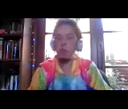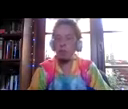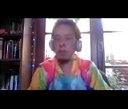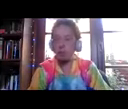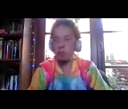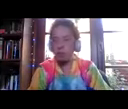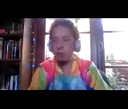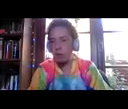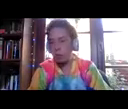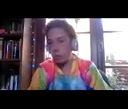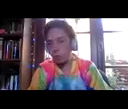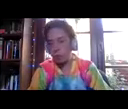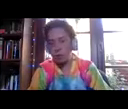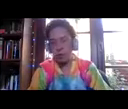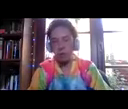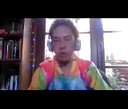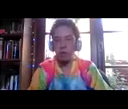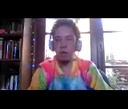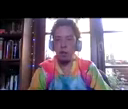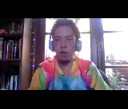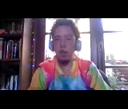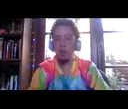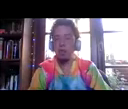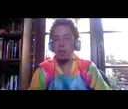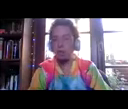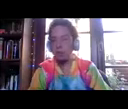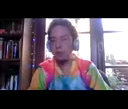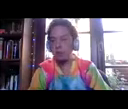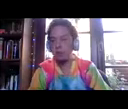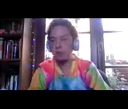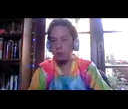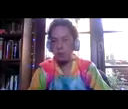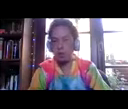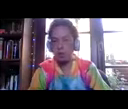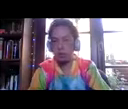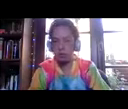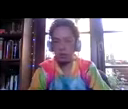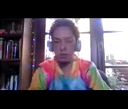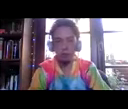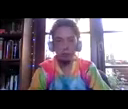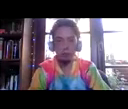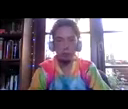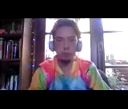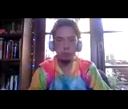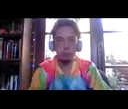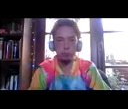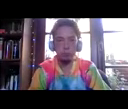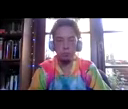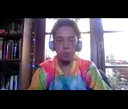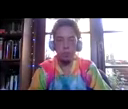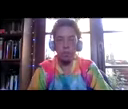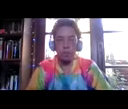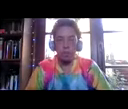publics. Toute personne trans peut utiliser son prénom sans devoir faire une modification de